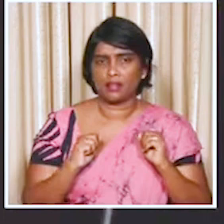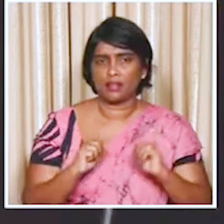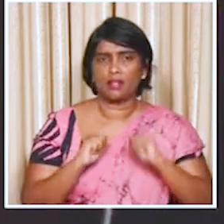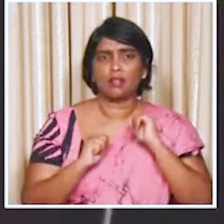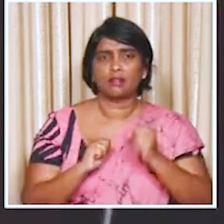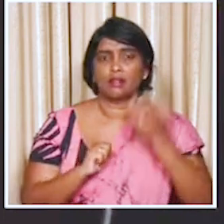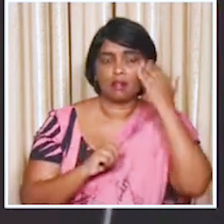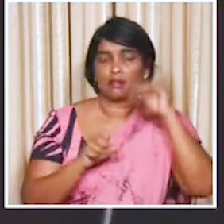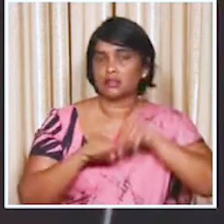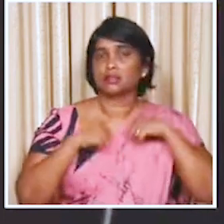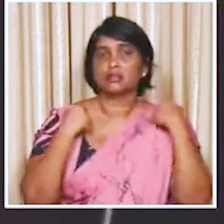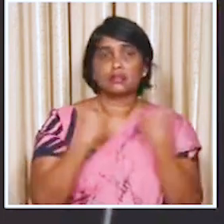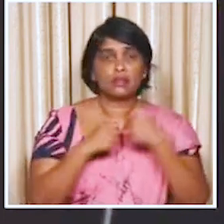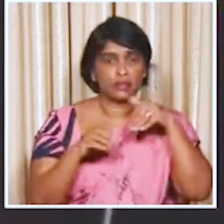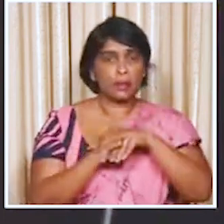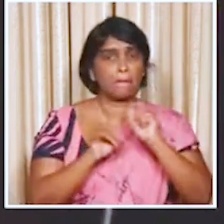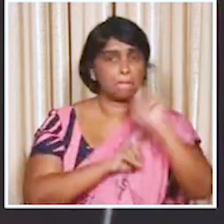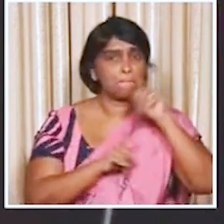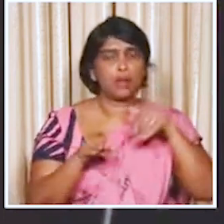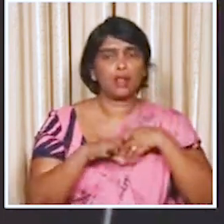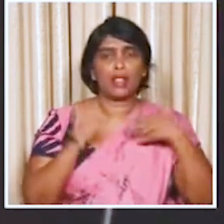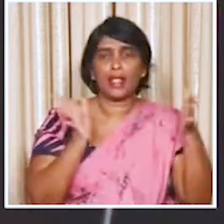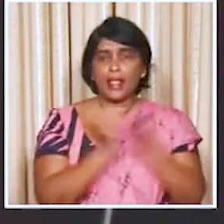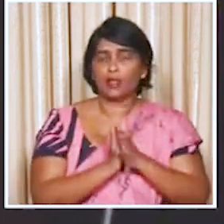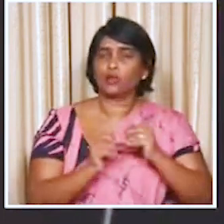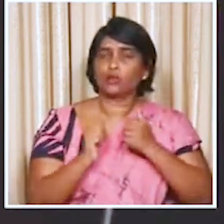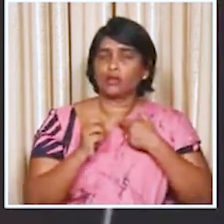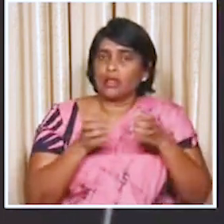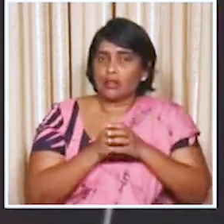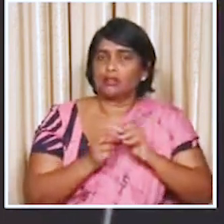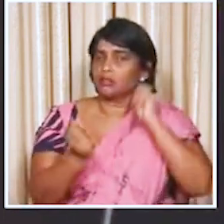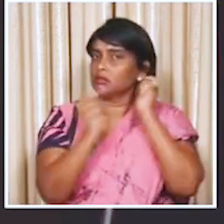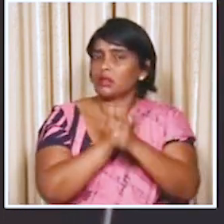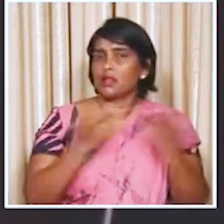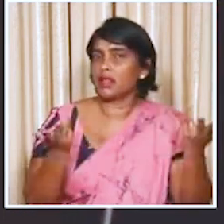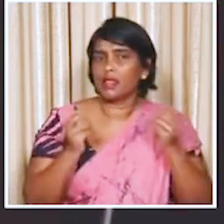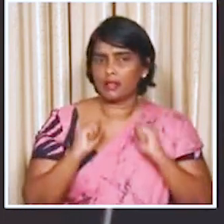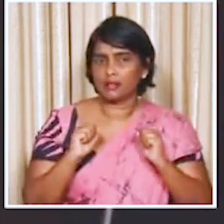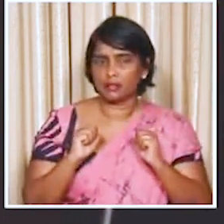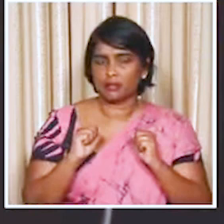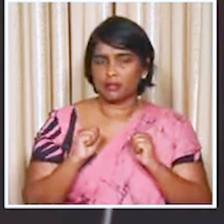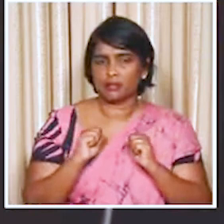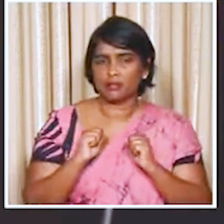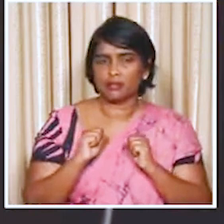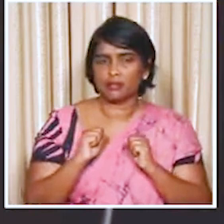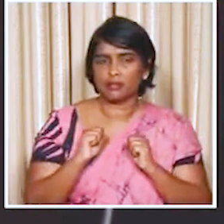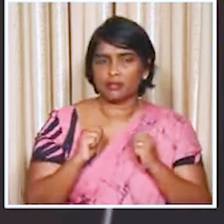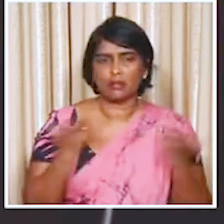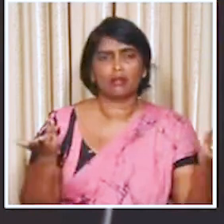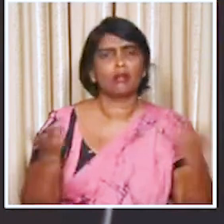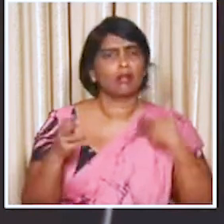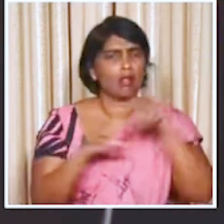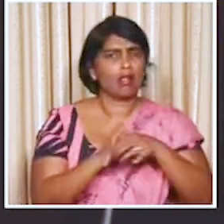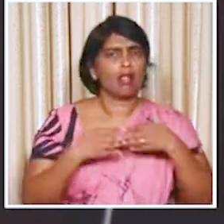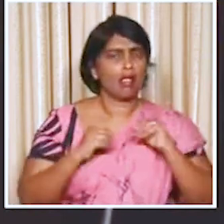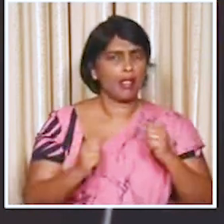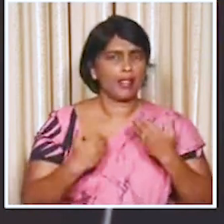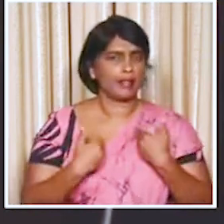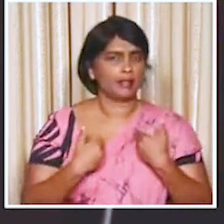Ai apita kanta sansadayak thiyena ai api meken ekathu vela yam kisi deyak meke wenasak karanne natte mewa gena katha karala. Mokadda api inne